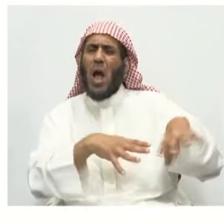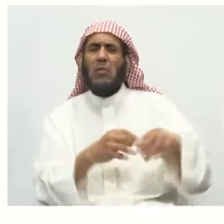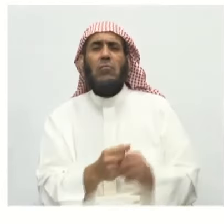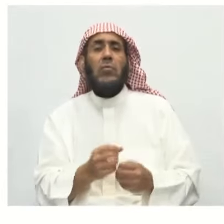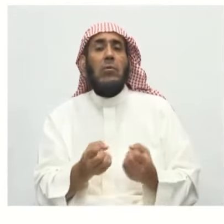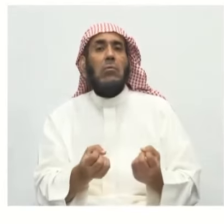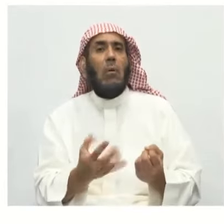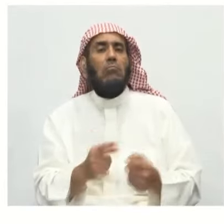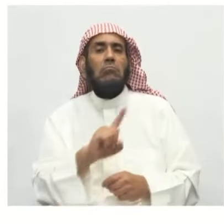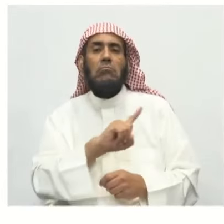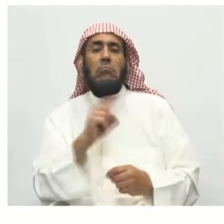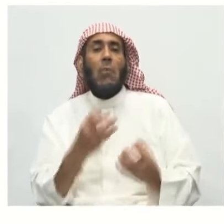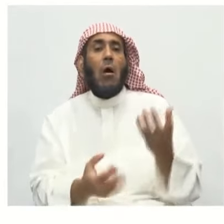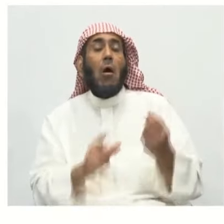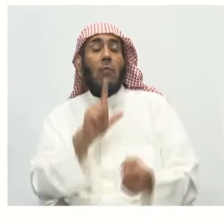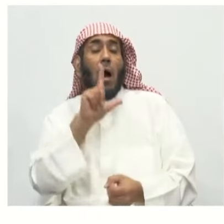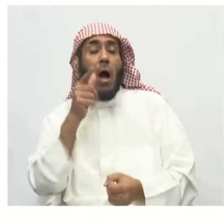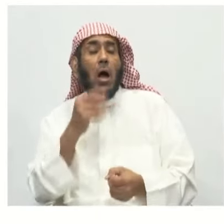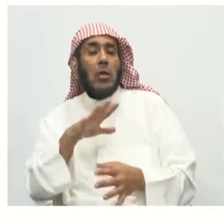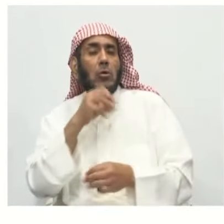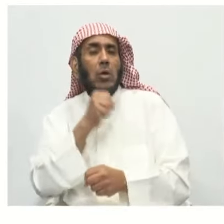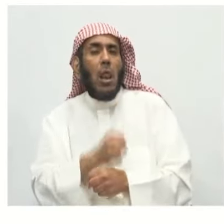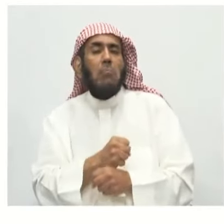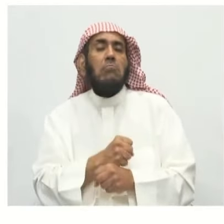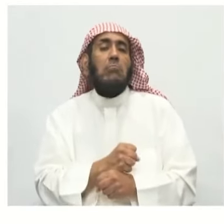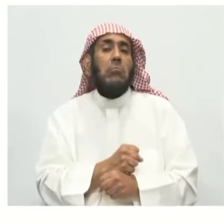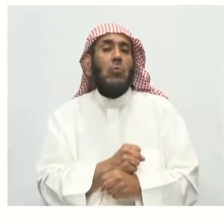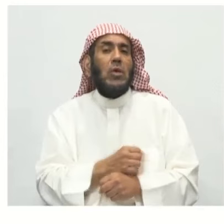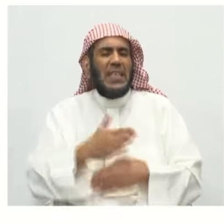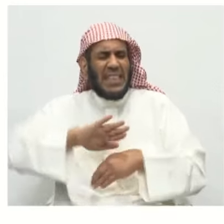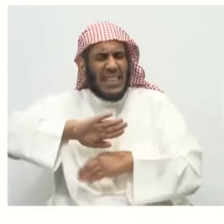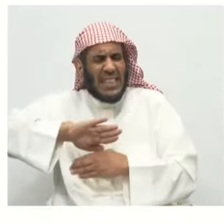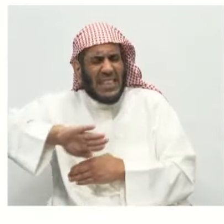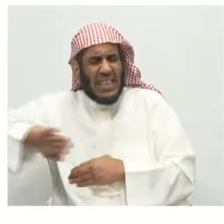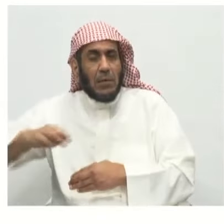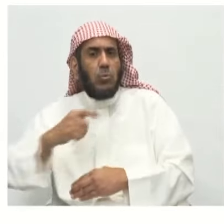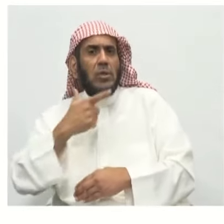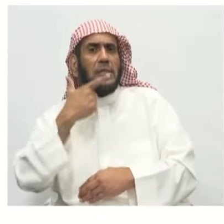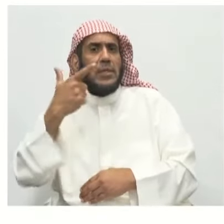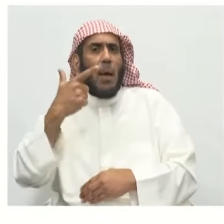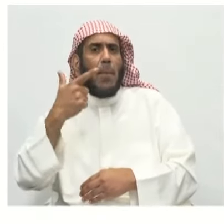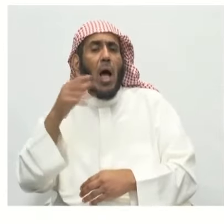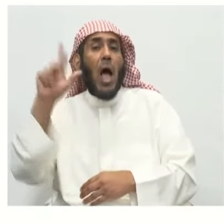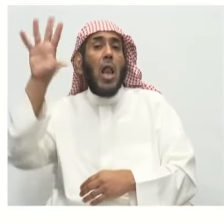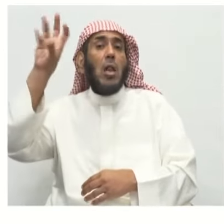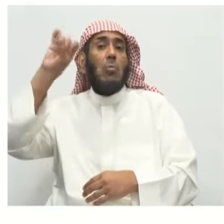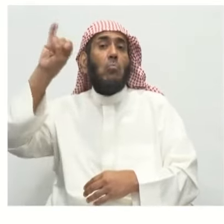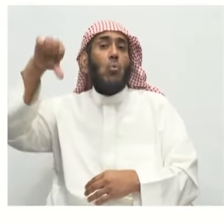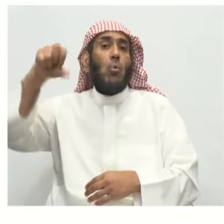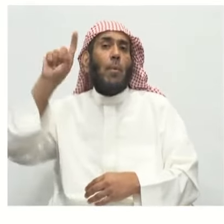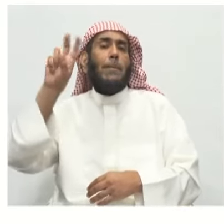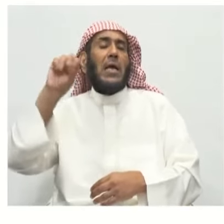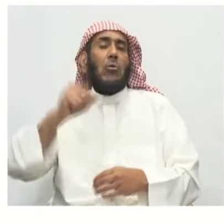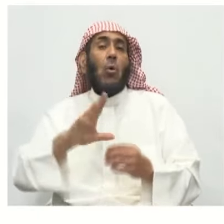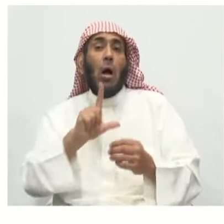طيب فقال صلى الله عليه وسلم اجتنبوا السبع الموبقات